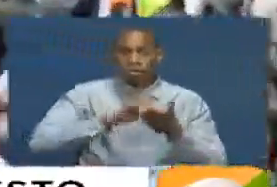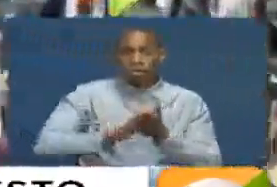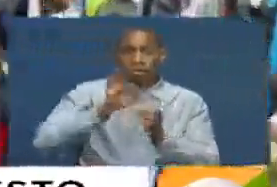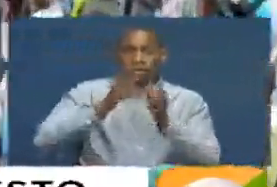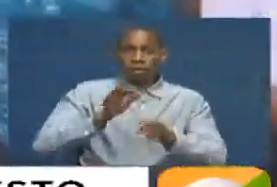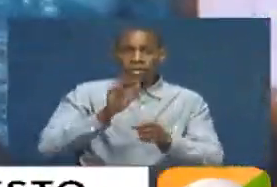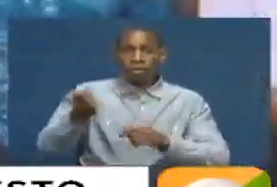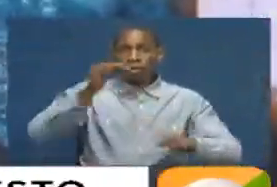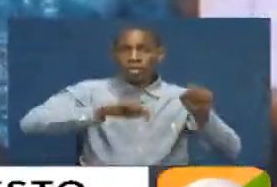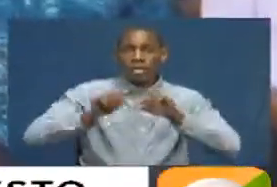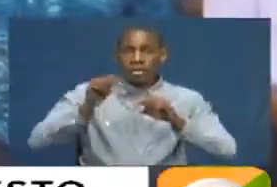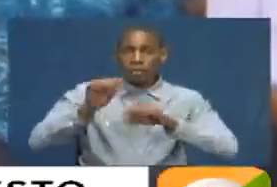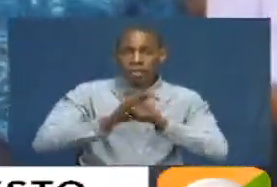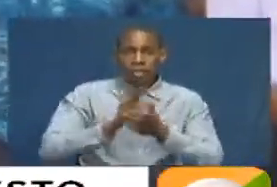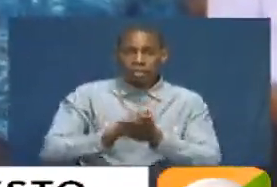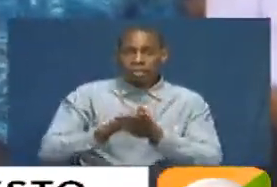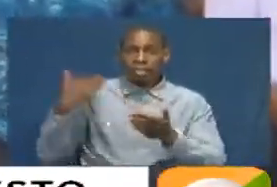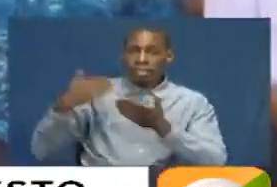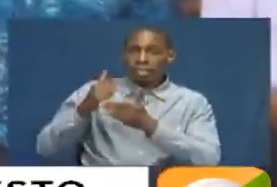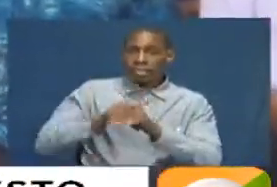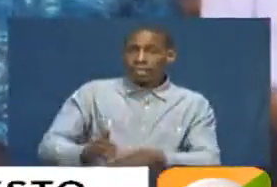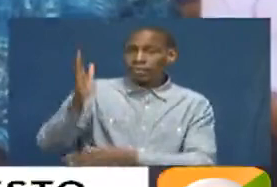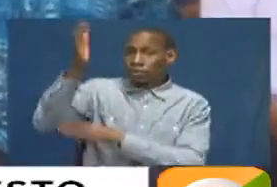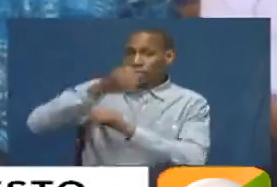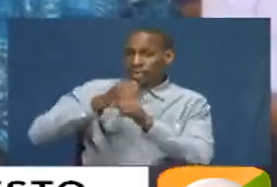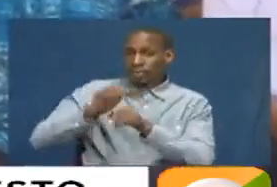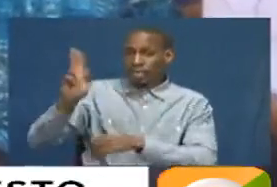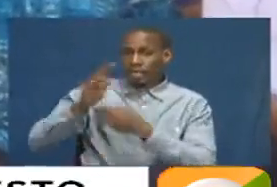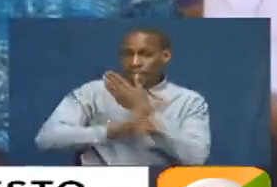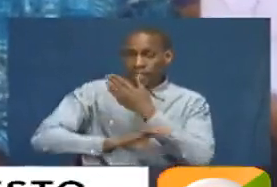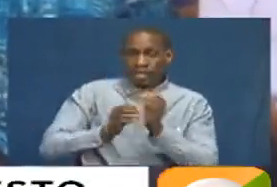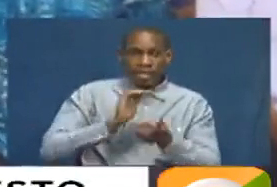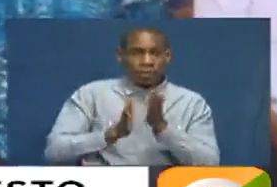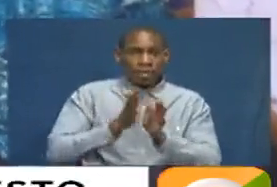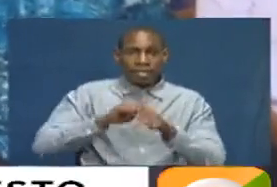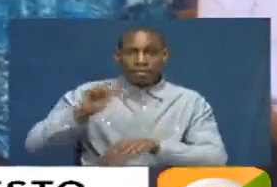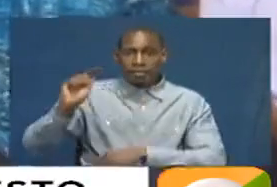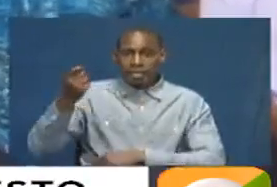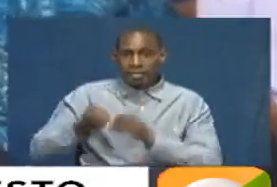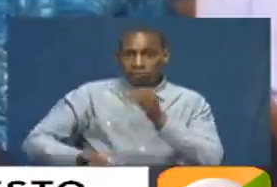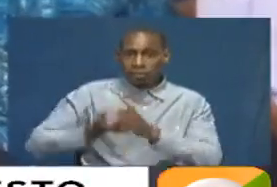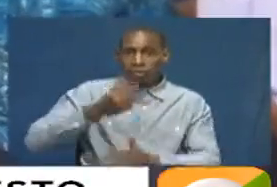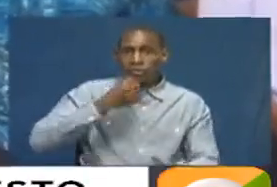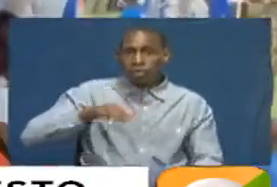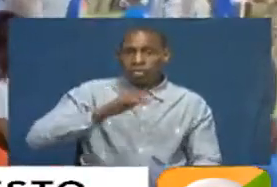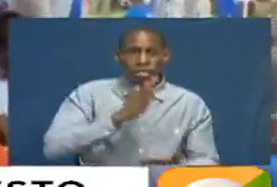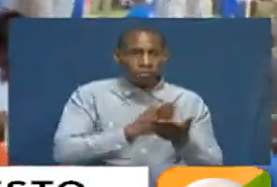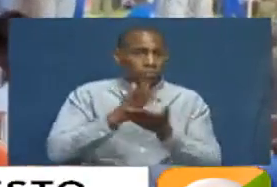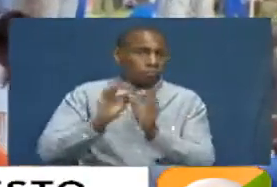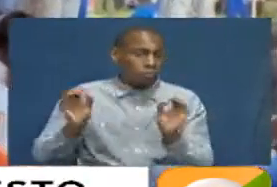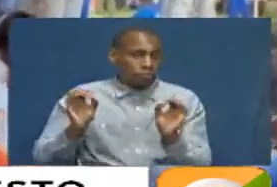voter turnout. Tangu Mungu atengeneze Kenya kama nchi, hakuna siku rais alitoka hapa Nyanza. Kweli au si